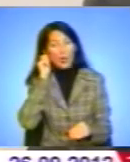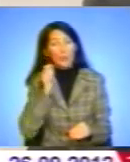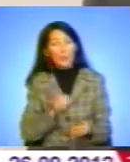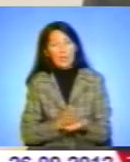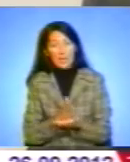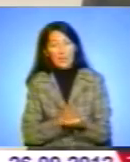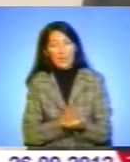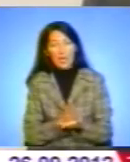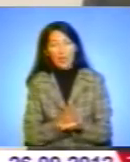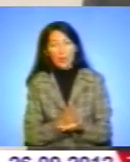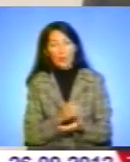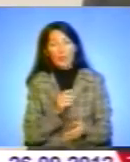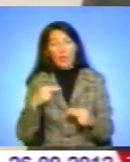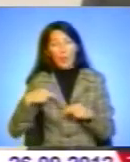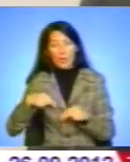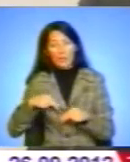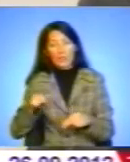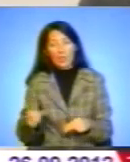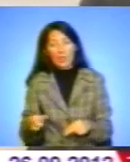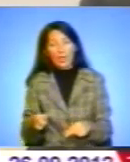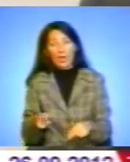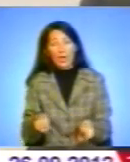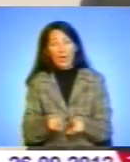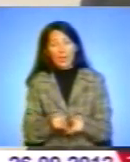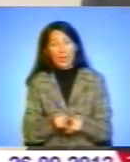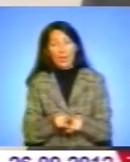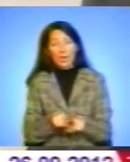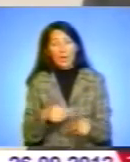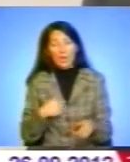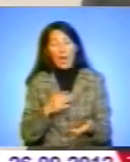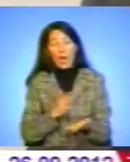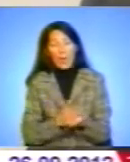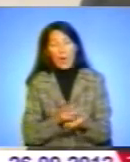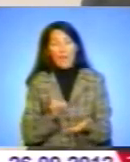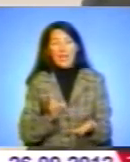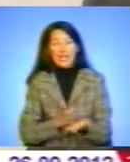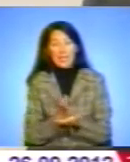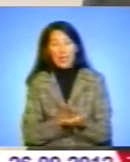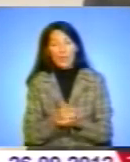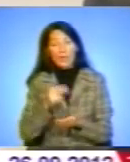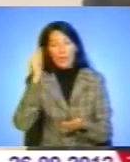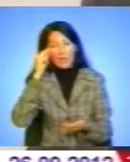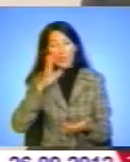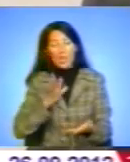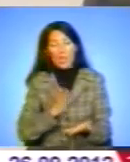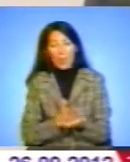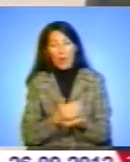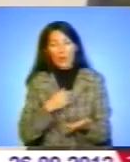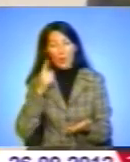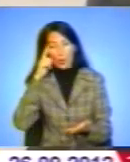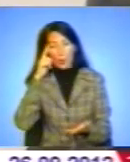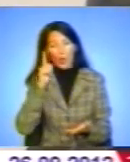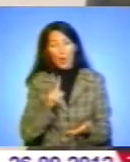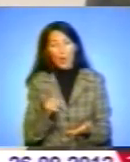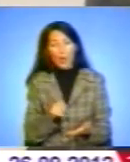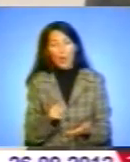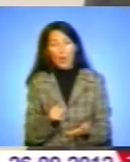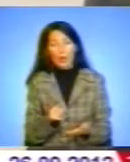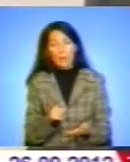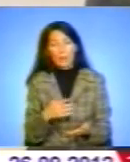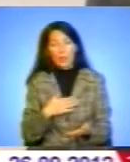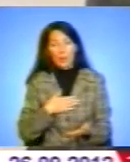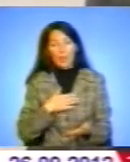стажем. Працівники все одно я мав і на стажуванні, і на навчання мав. Я думаю, що